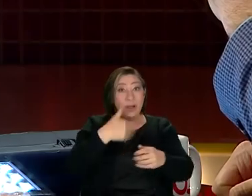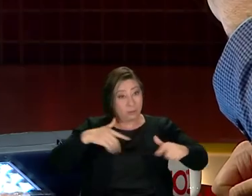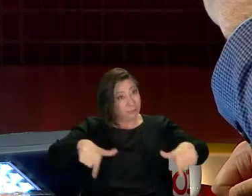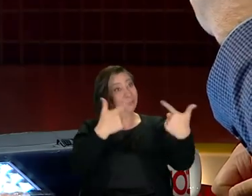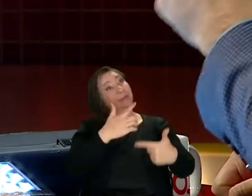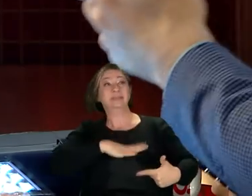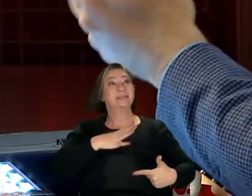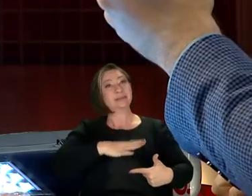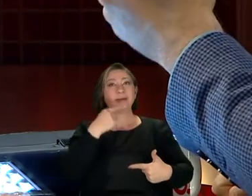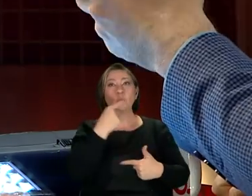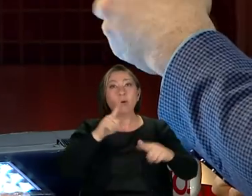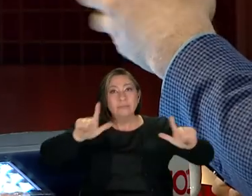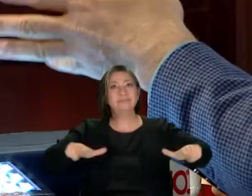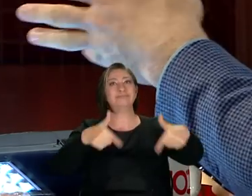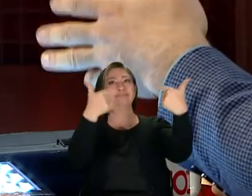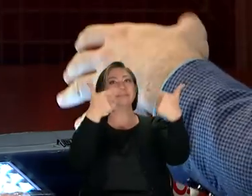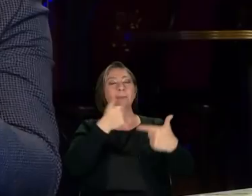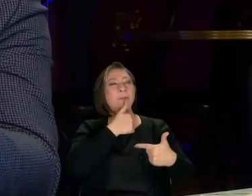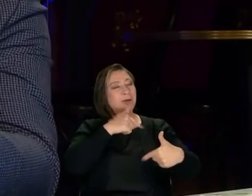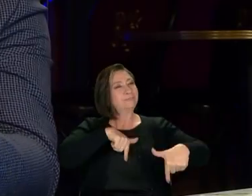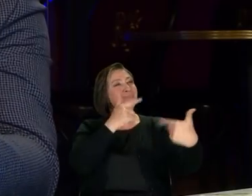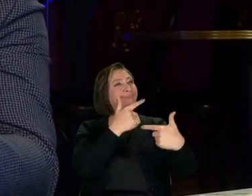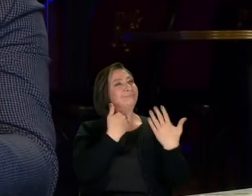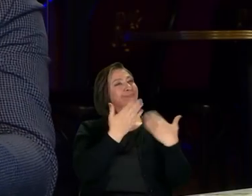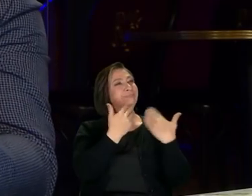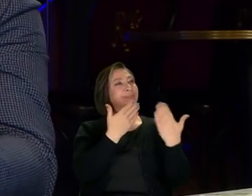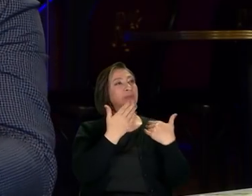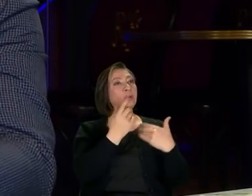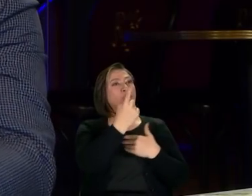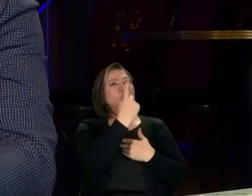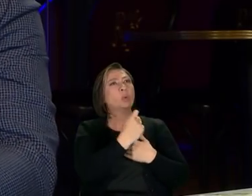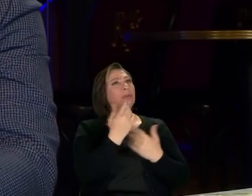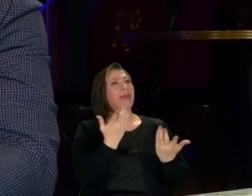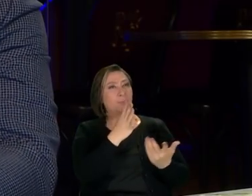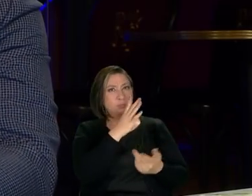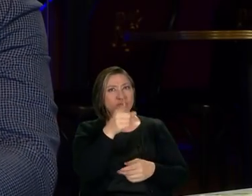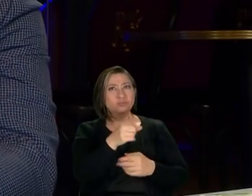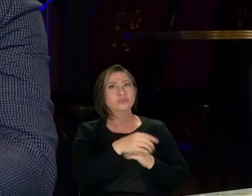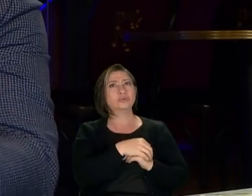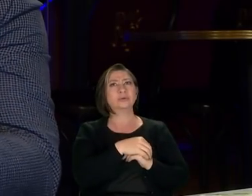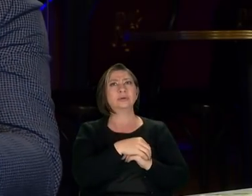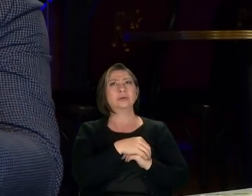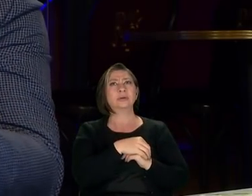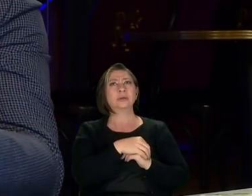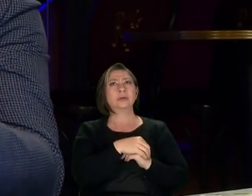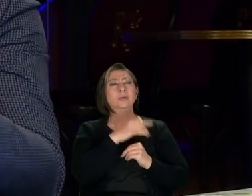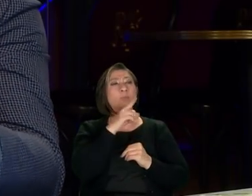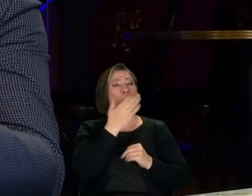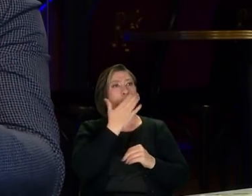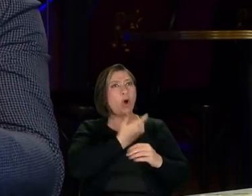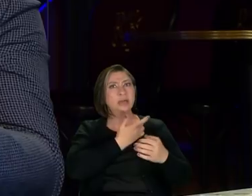görüntülü arayalım diyor. Güzel. Görüntülü aradı, babasıyla görüştük. Tabi orada sordukları soru şu. Yani bu